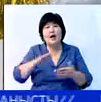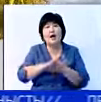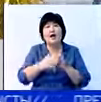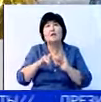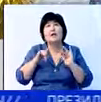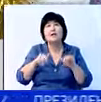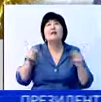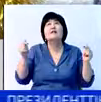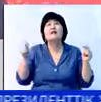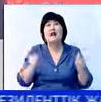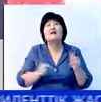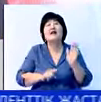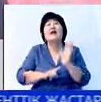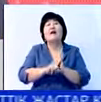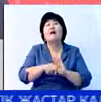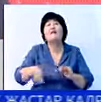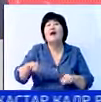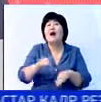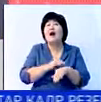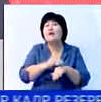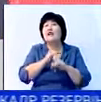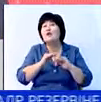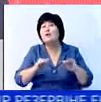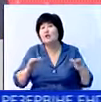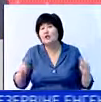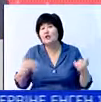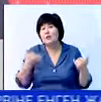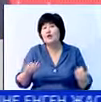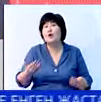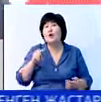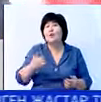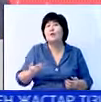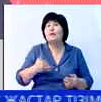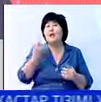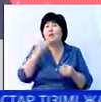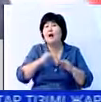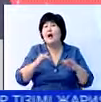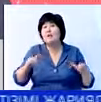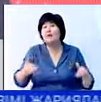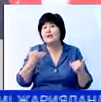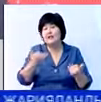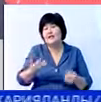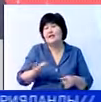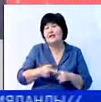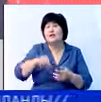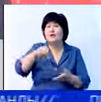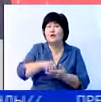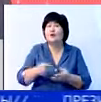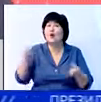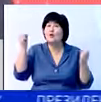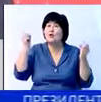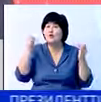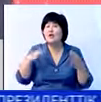жатқан нақты қадамдар. Айналайын бүлдіршіндер, бұл өмірде бал бөбек балғындар сіздердің жүздеріңізден нұр